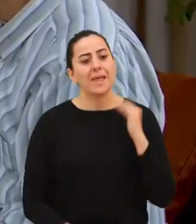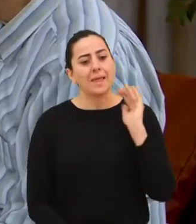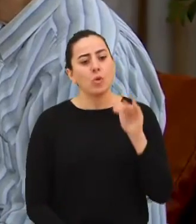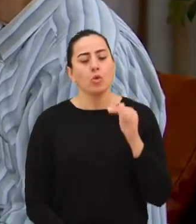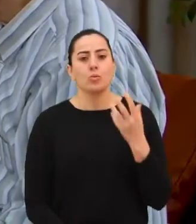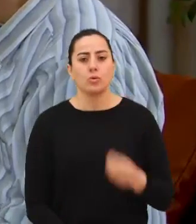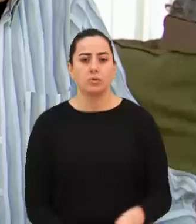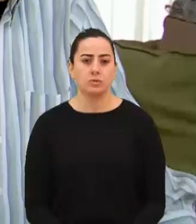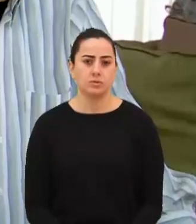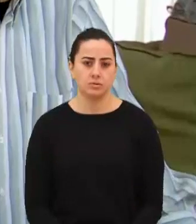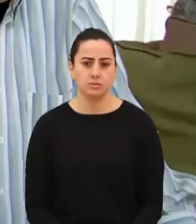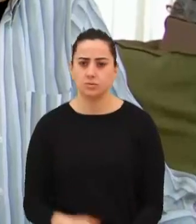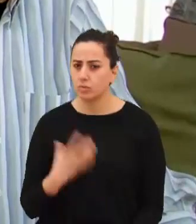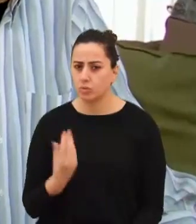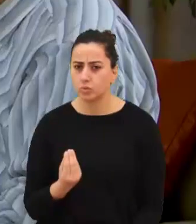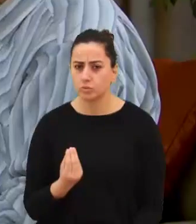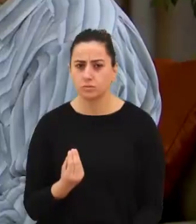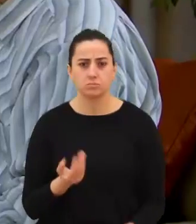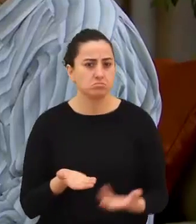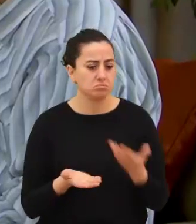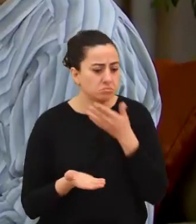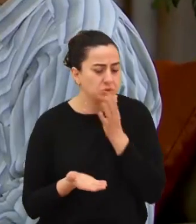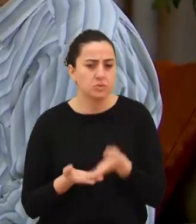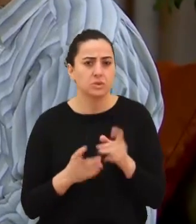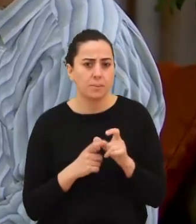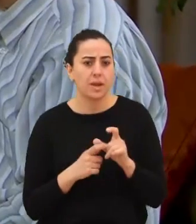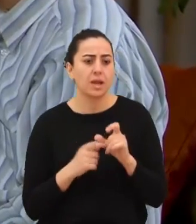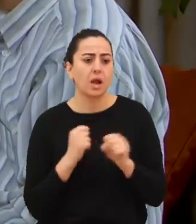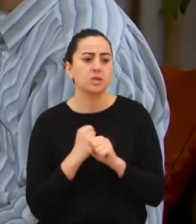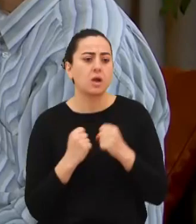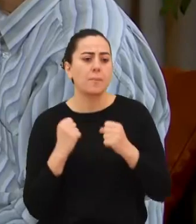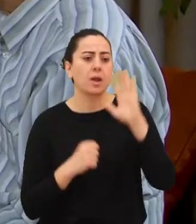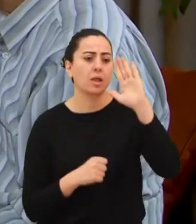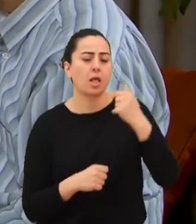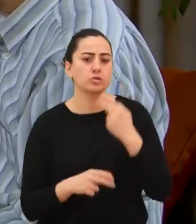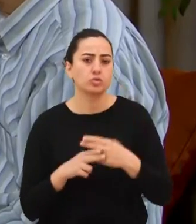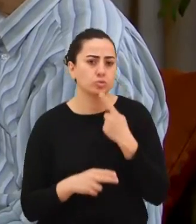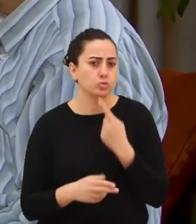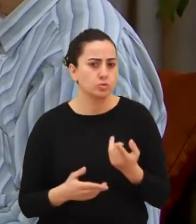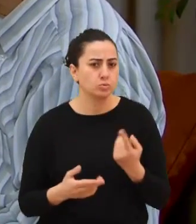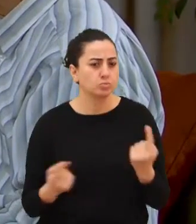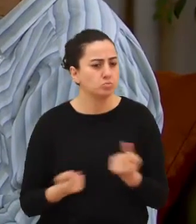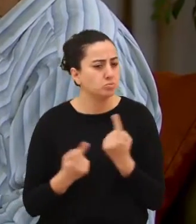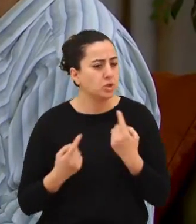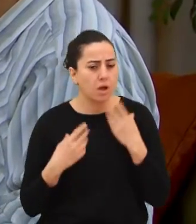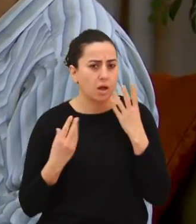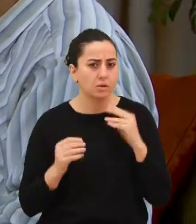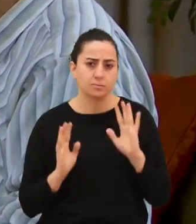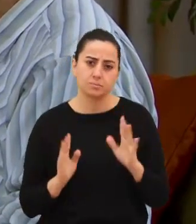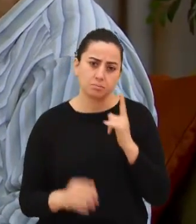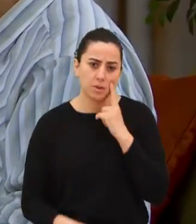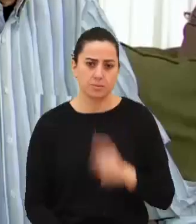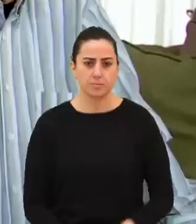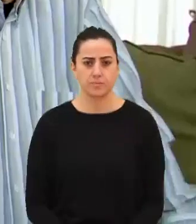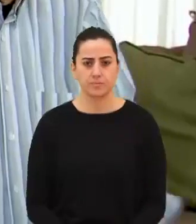geliyorum tamam. Ne oldu oğlum? Ne bileyim, Sarp aradı, garaja gel hemen diyor ya. Yani bir şeyler dönüyor ama dur bakalım